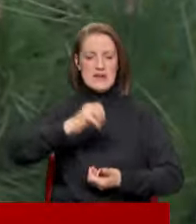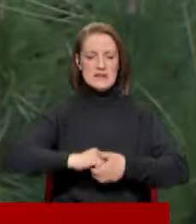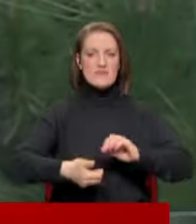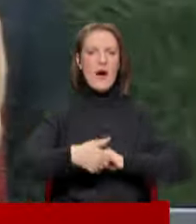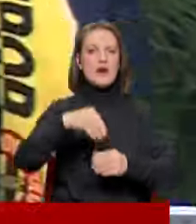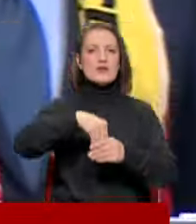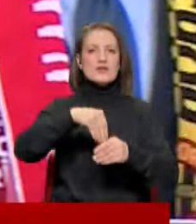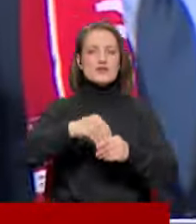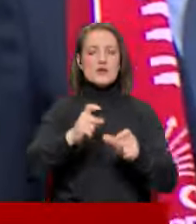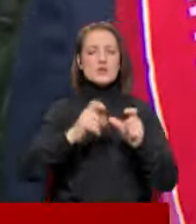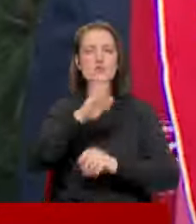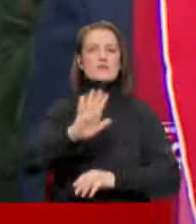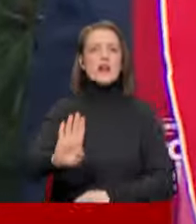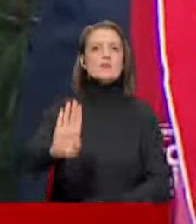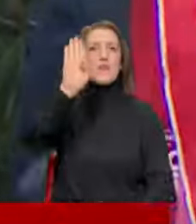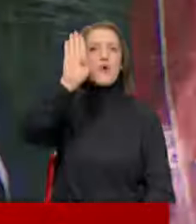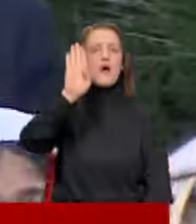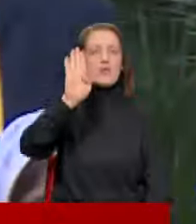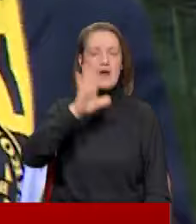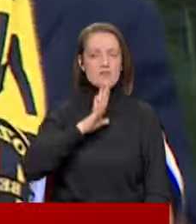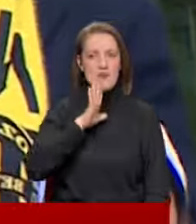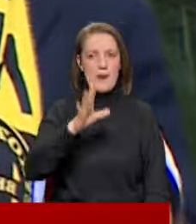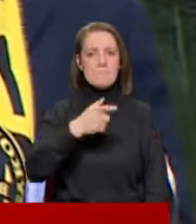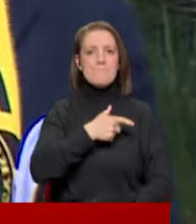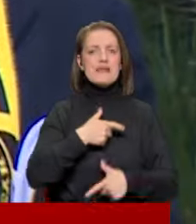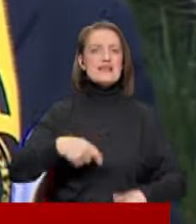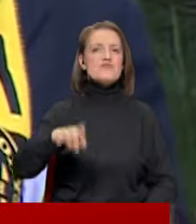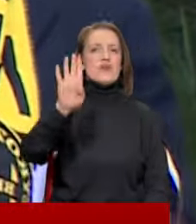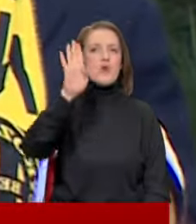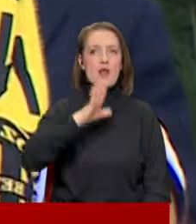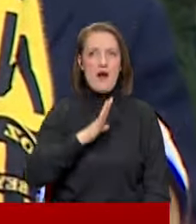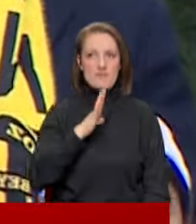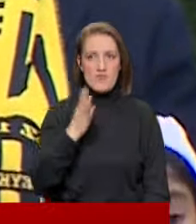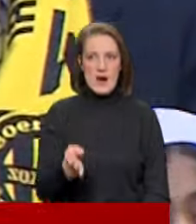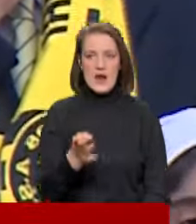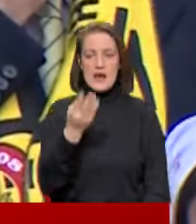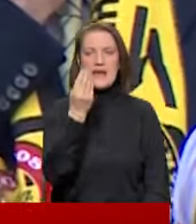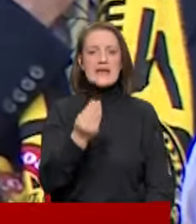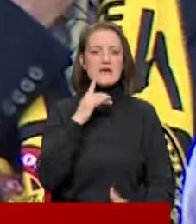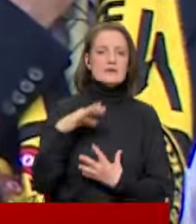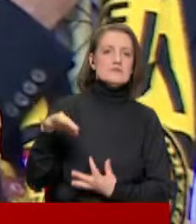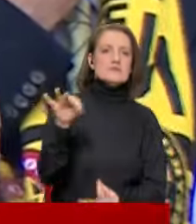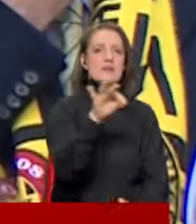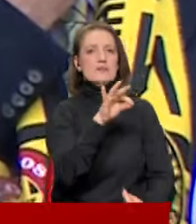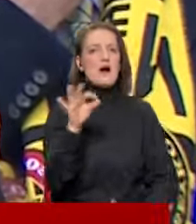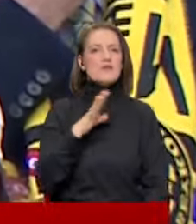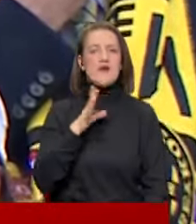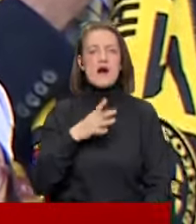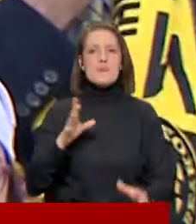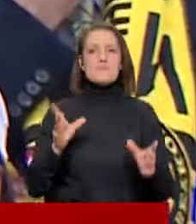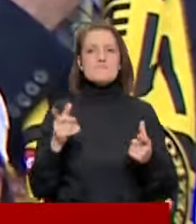içinde sosyal demokratlar var milliyetçi demokratlar var iyi insanlar var